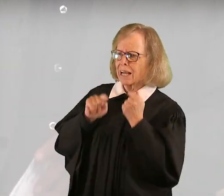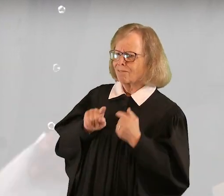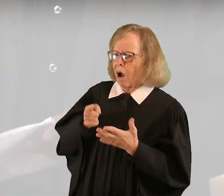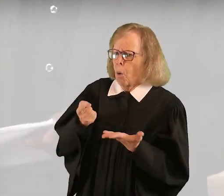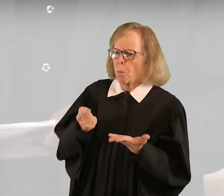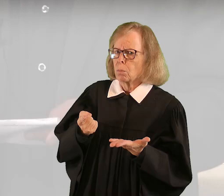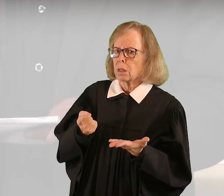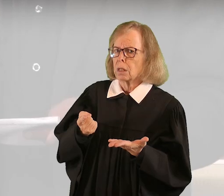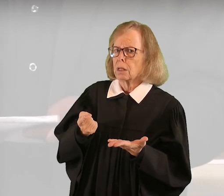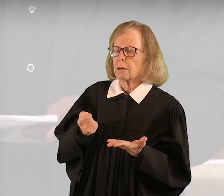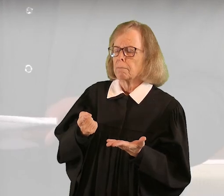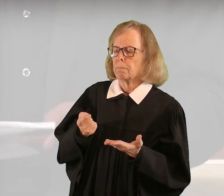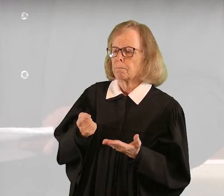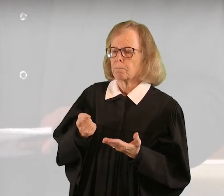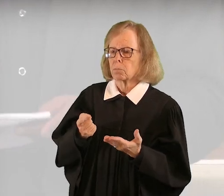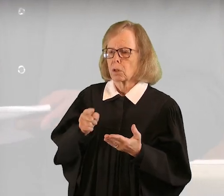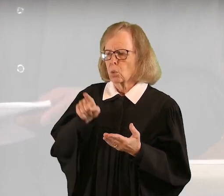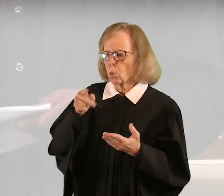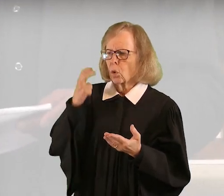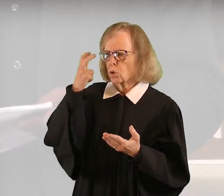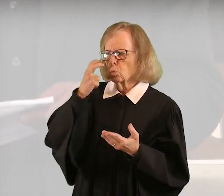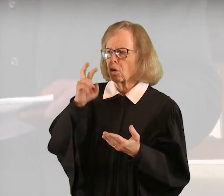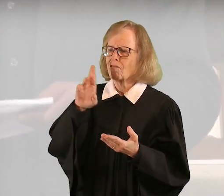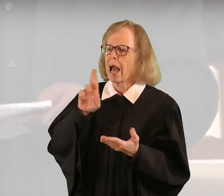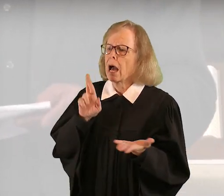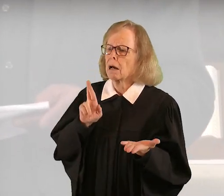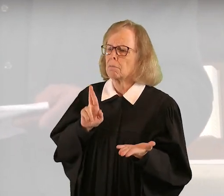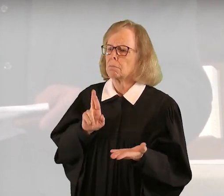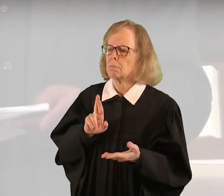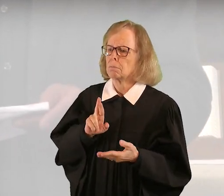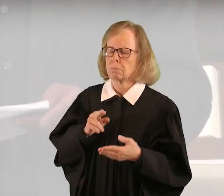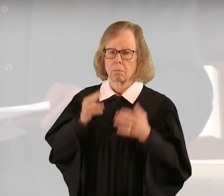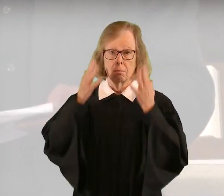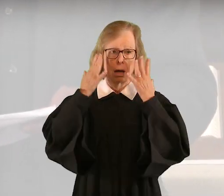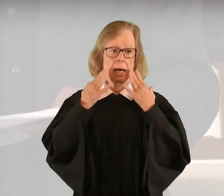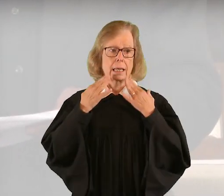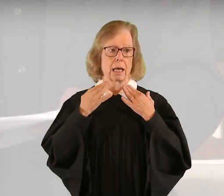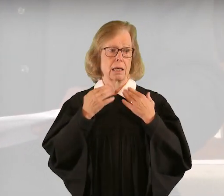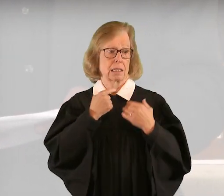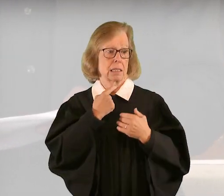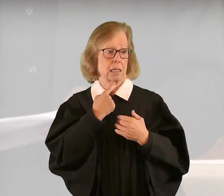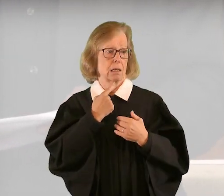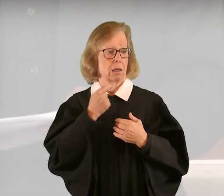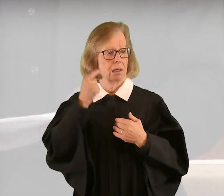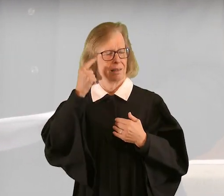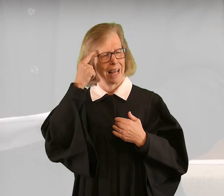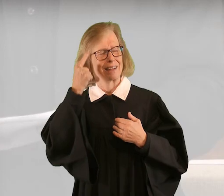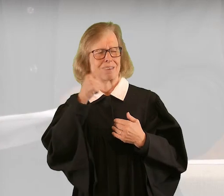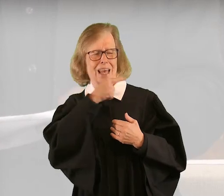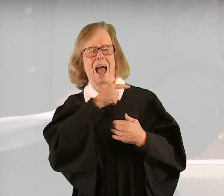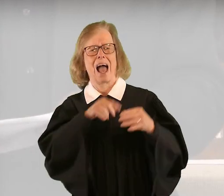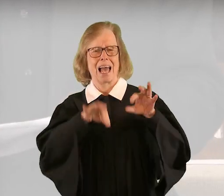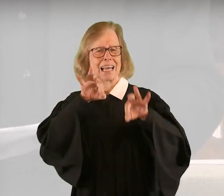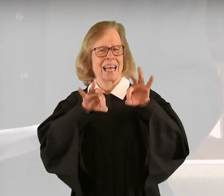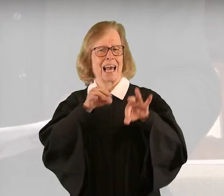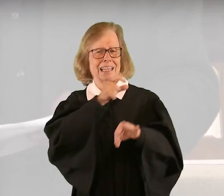du? Wen suchst du? Maria dachte: Er ist der